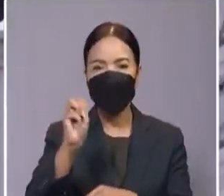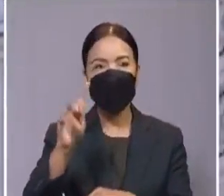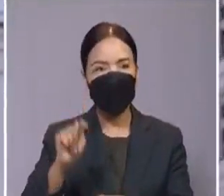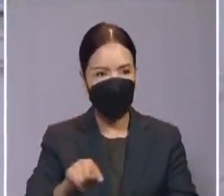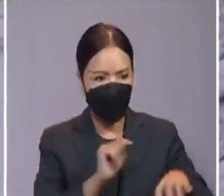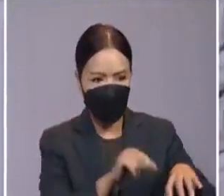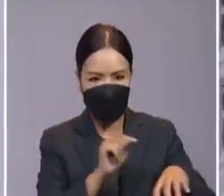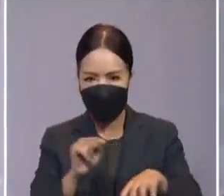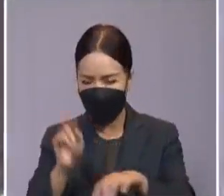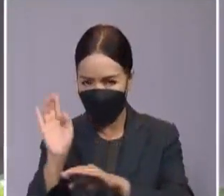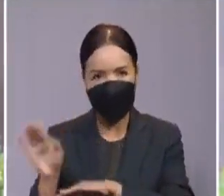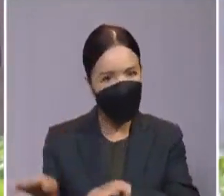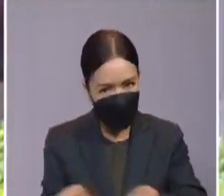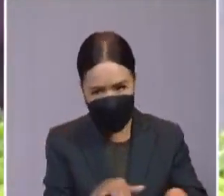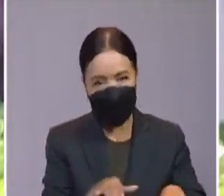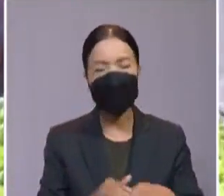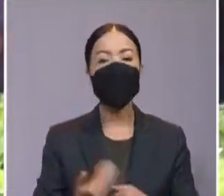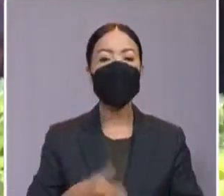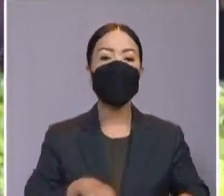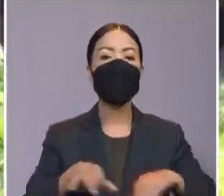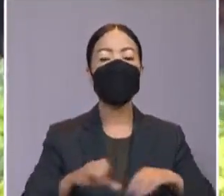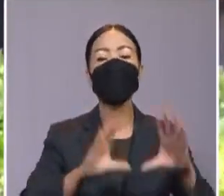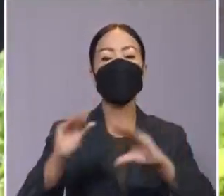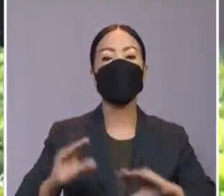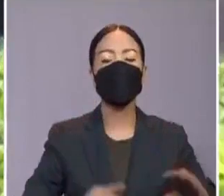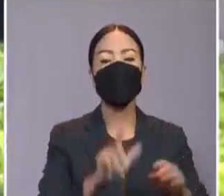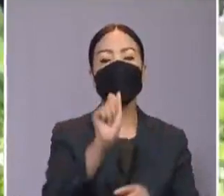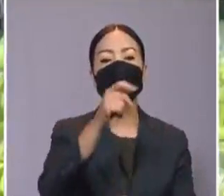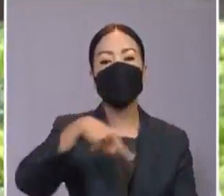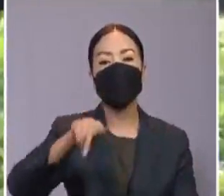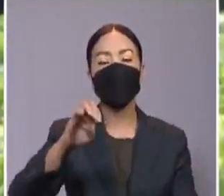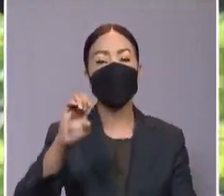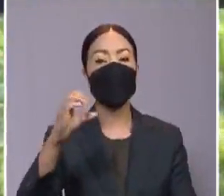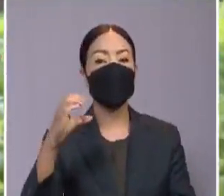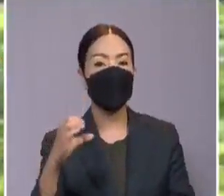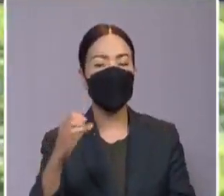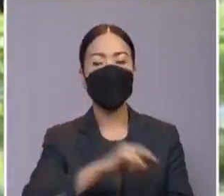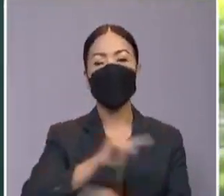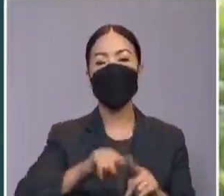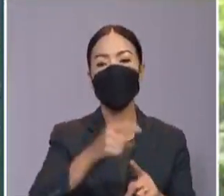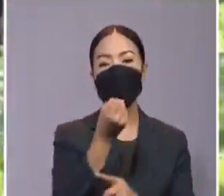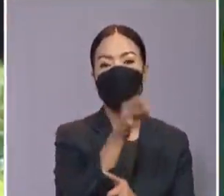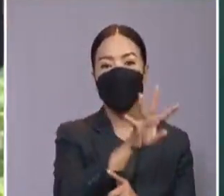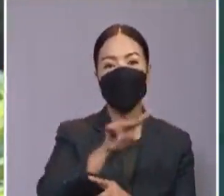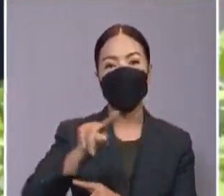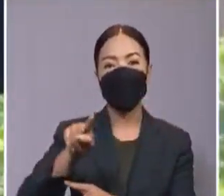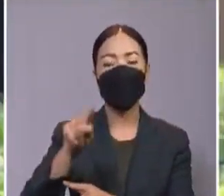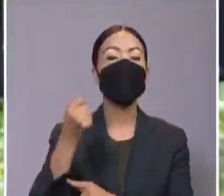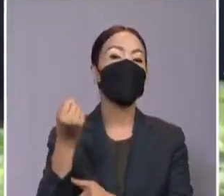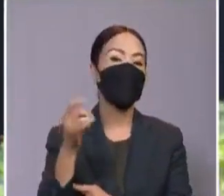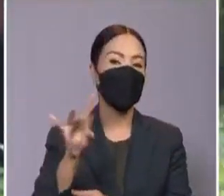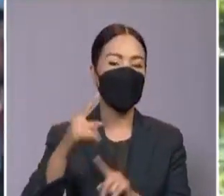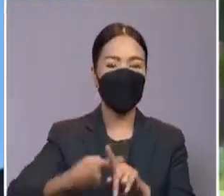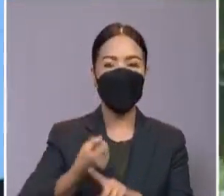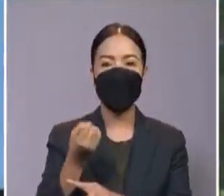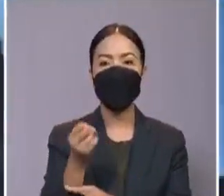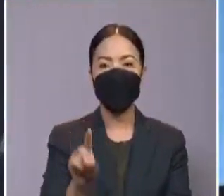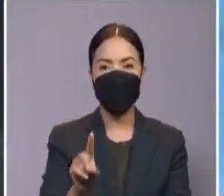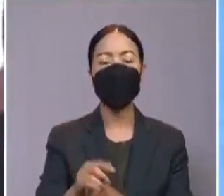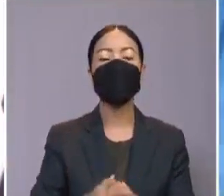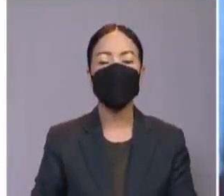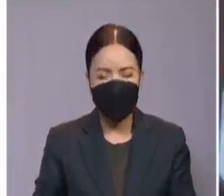กระทรวงในเรื่องของการเตรียมความพร้อมการจัดงานประชุมสุดยอดผู้นำเอเปคที่กรุงเทพฯในวันที่ 14-18พฤศจิกายนนี้